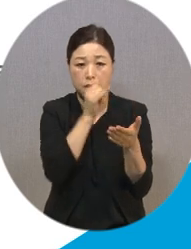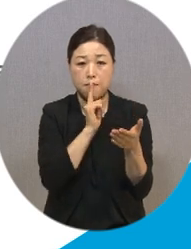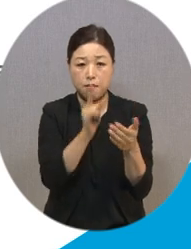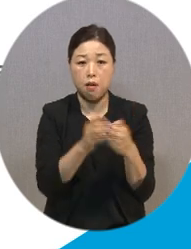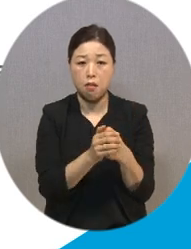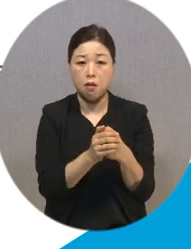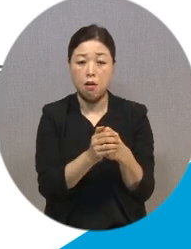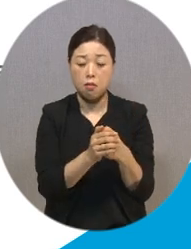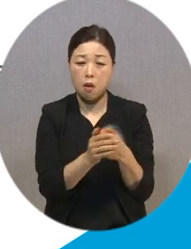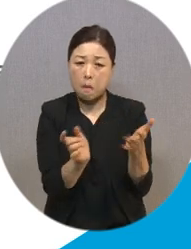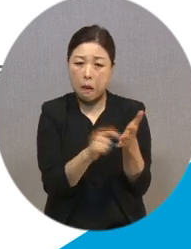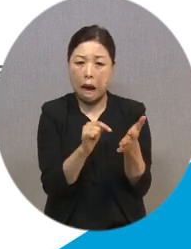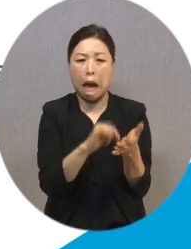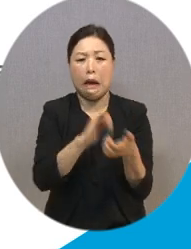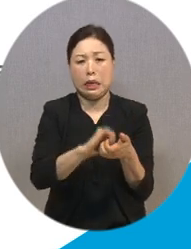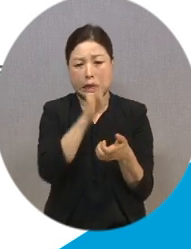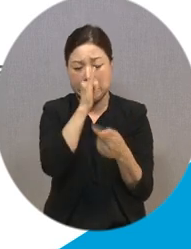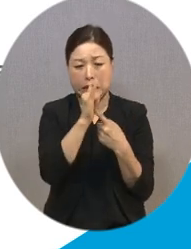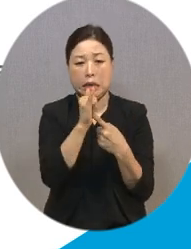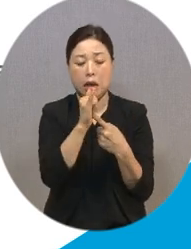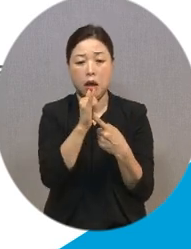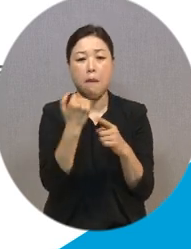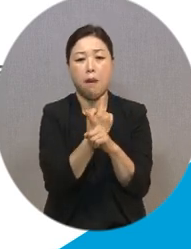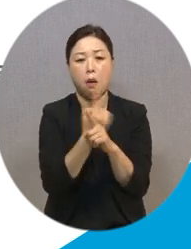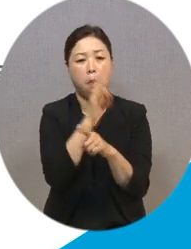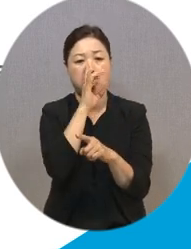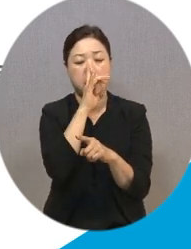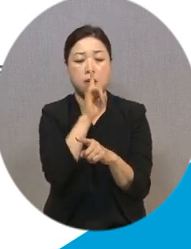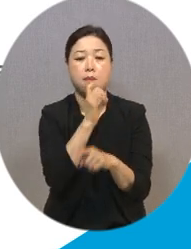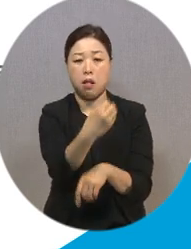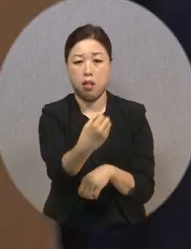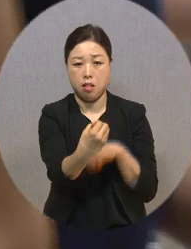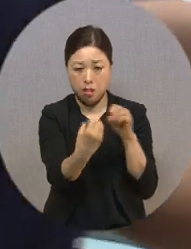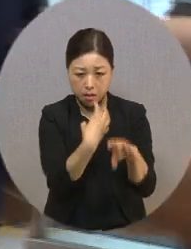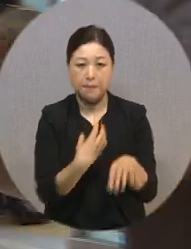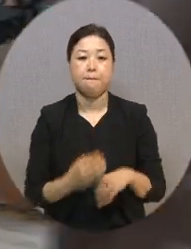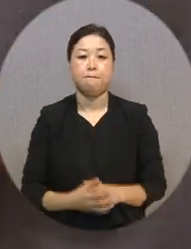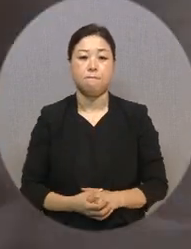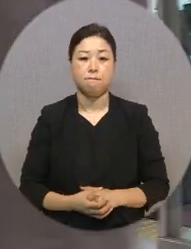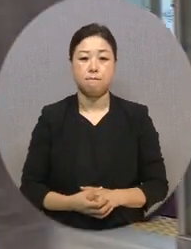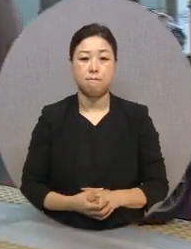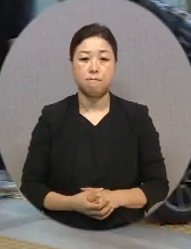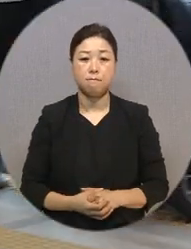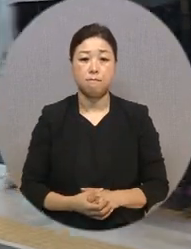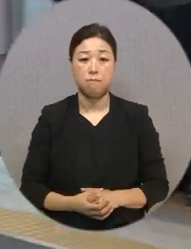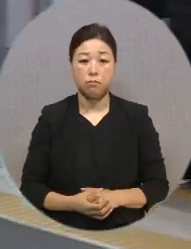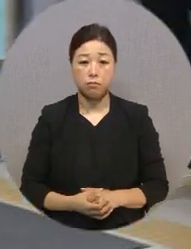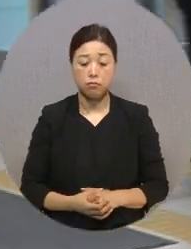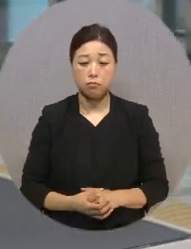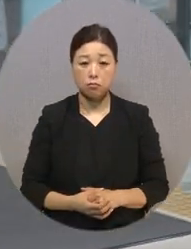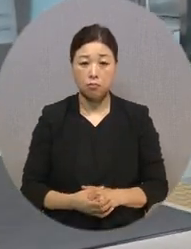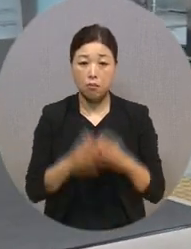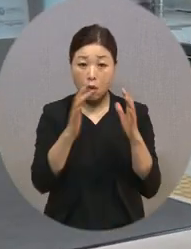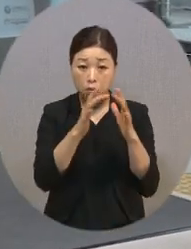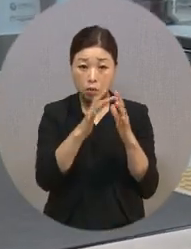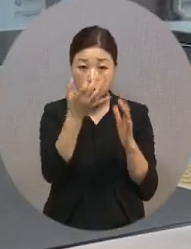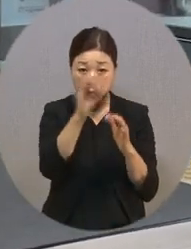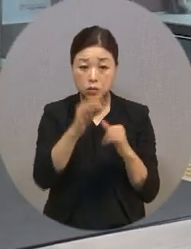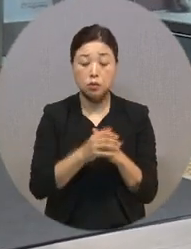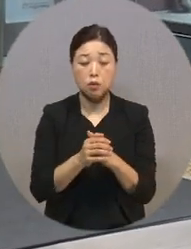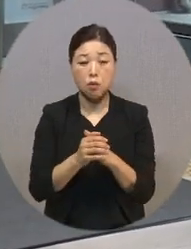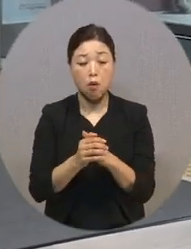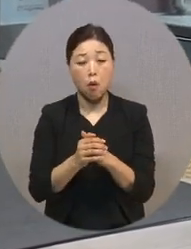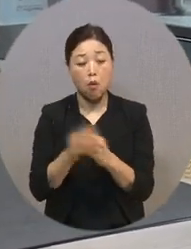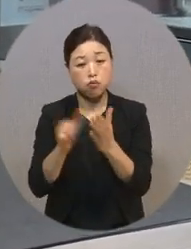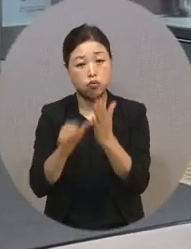표기상의 한계 등을 이유로 개선이 어렵다는 입장을 보였습니다 하지만 온라인 인증이나 쇼핑 등을 진행할